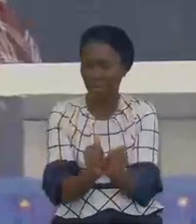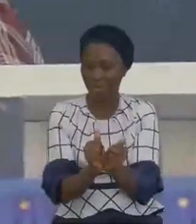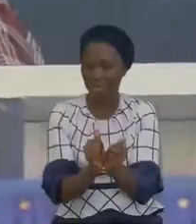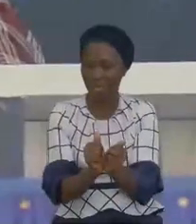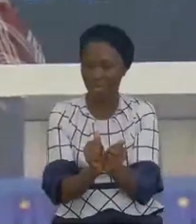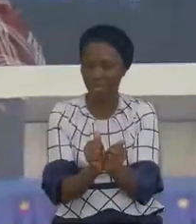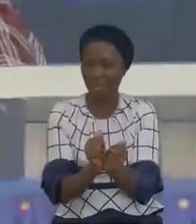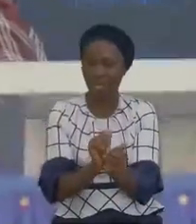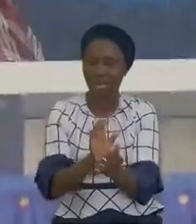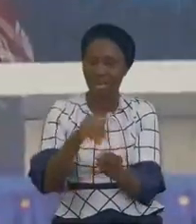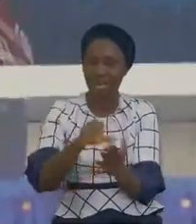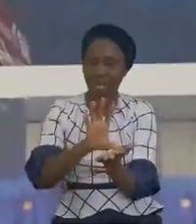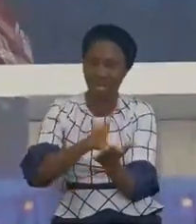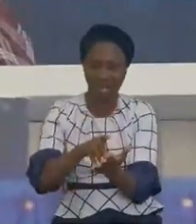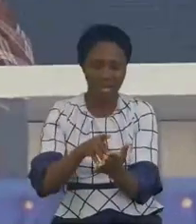En ligne partout.